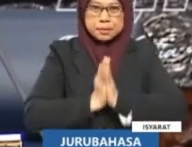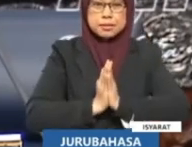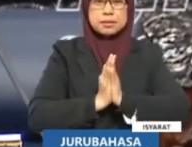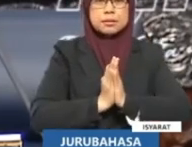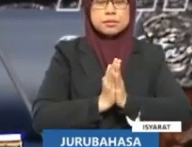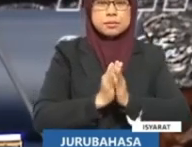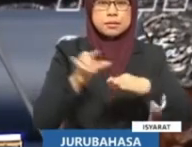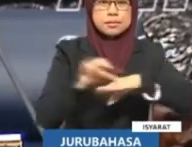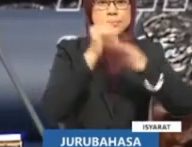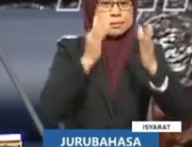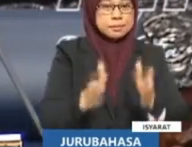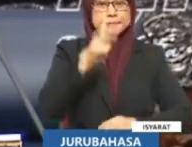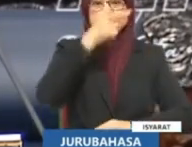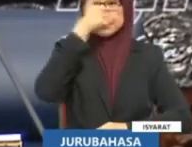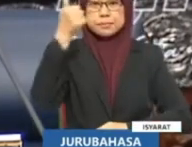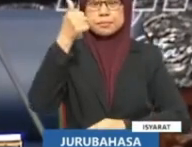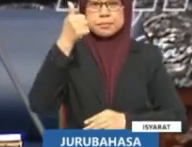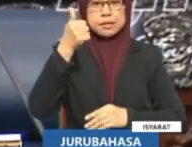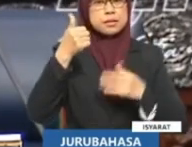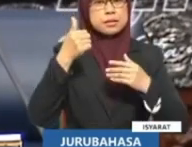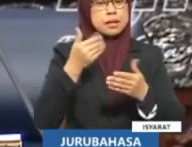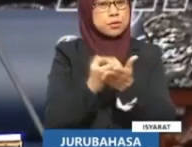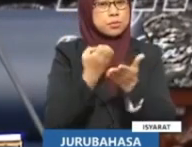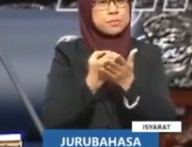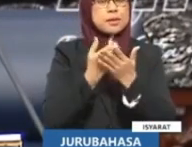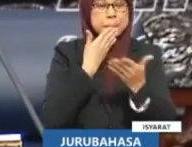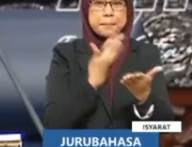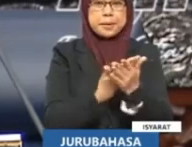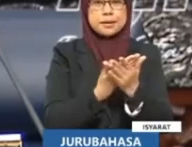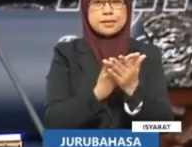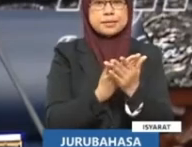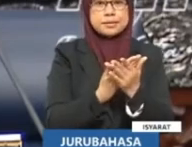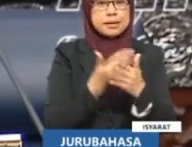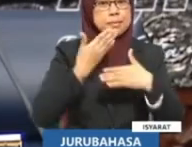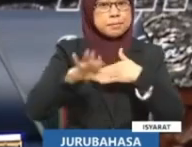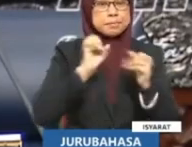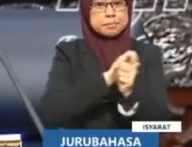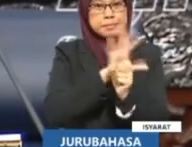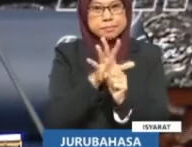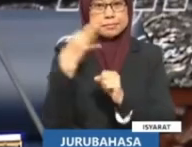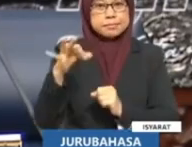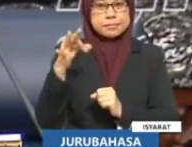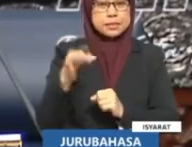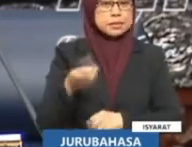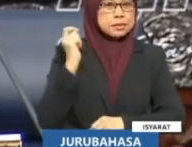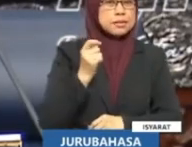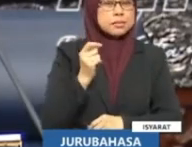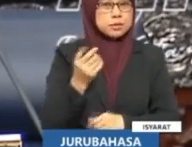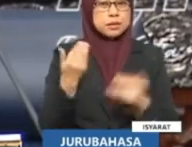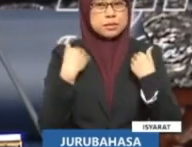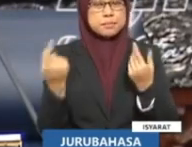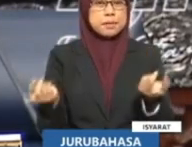oleh pihak pengguna berikutan pemulihan ekonomi pasca komik 19 dan juga sebagaimana saya sebut tadi